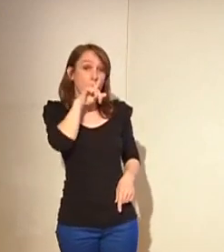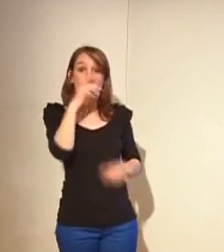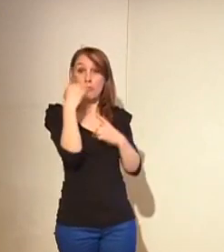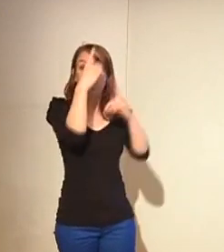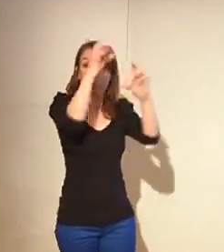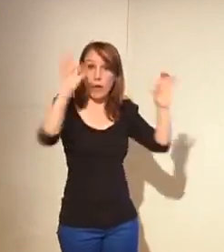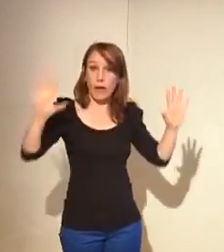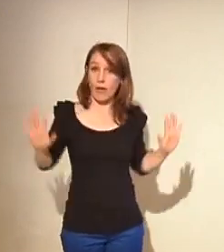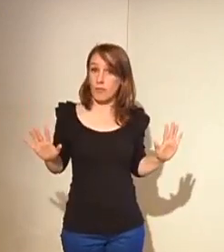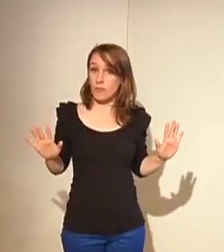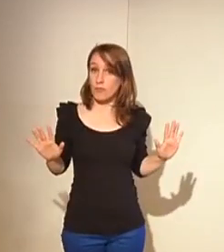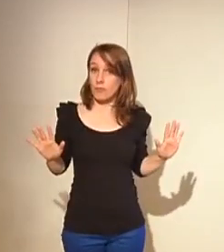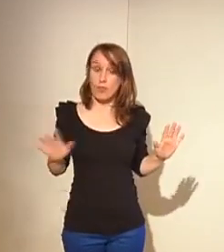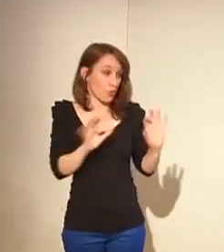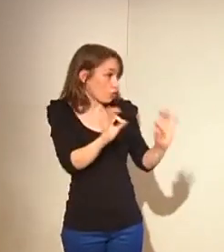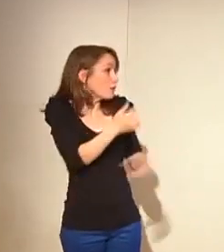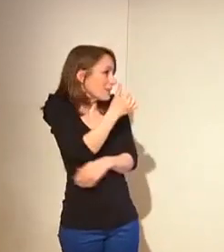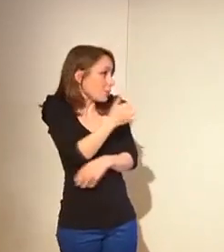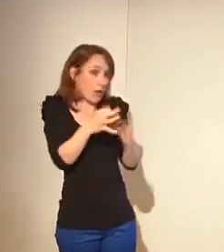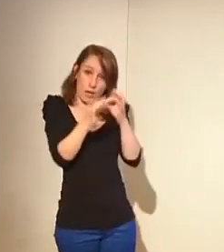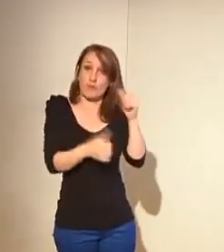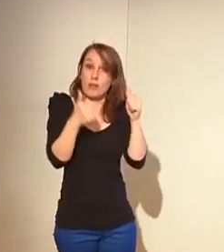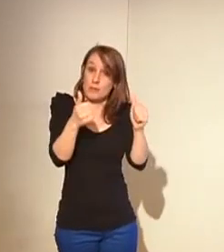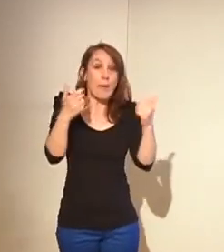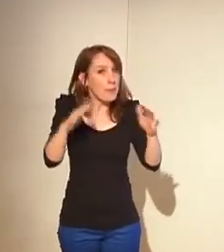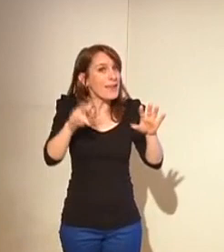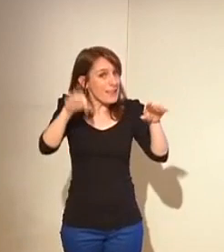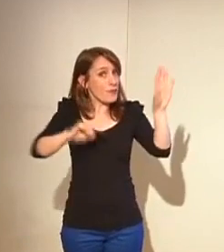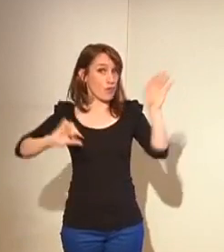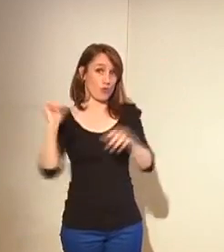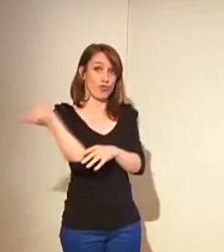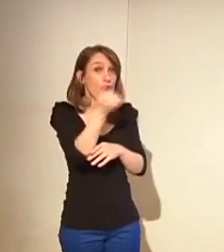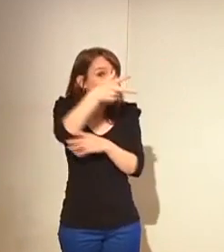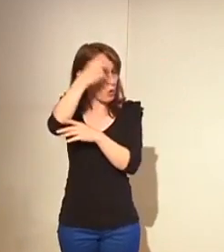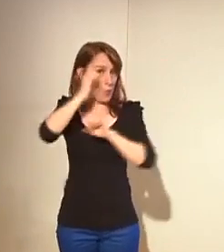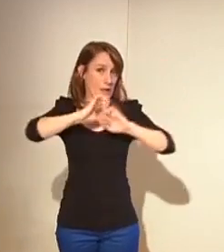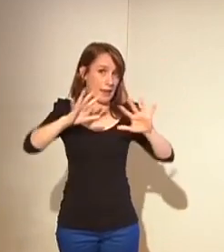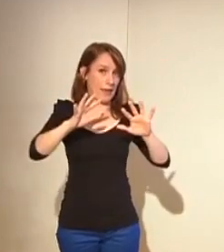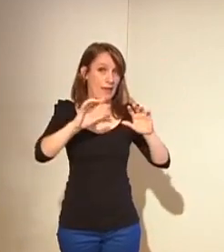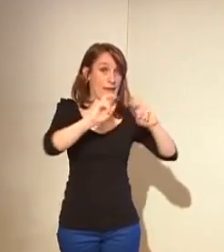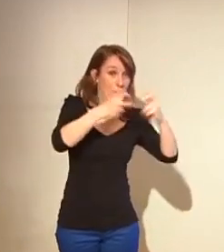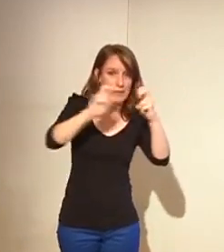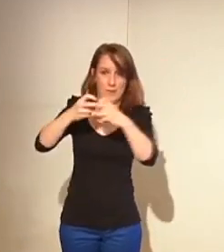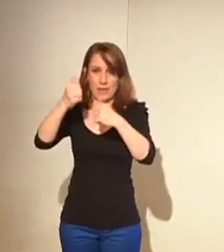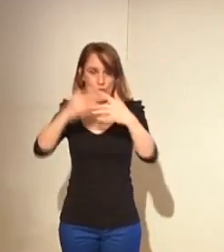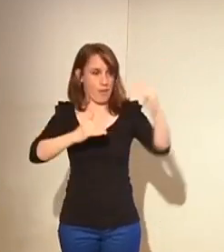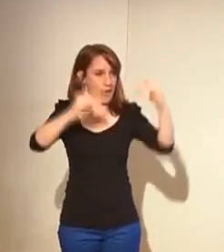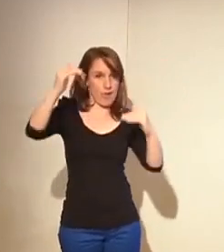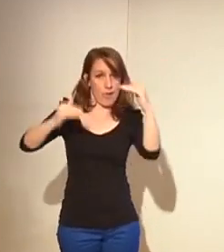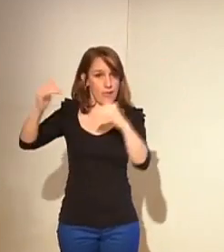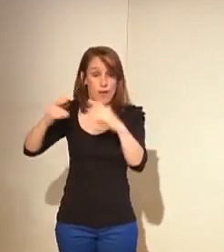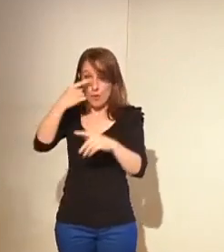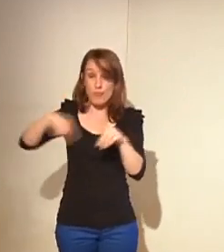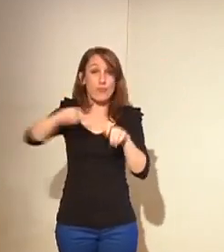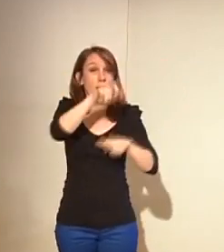et donc les choses sont sont très bien ainsi mais je voudrais que chacun ait en tête les ordres de grandeur puisque les indemnités des